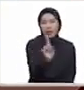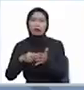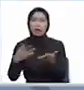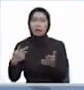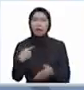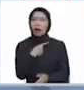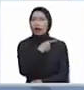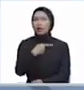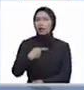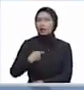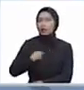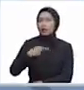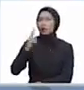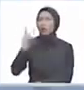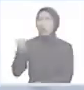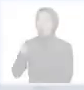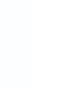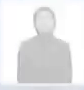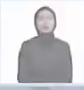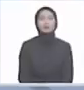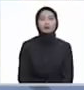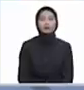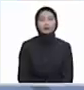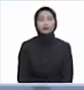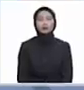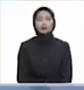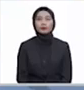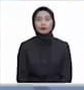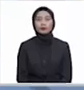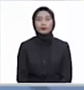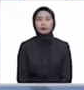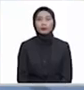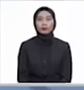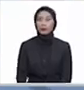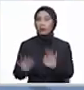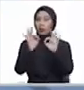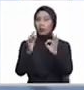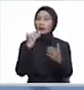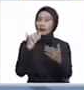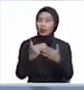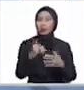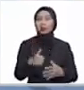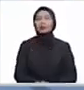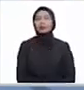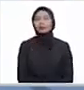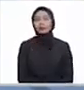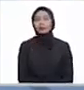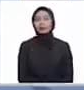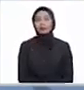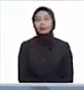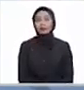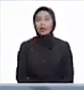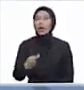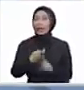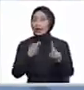Apalagi jadi gubernur itu berat loh. Oke, terima kasih Pak Dim yang saya hormati. Menurut